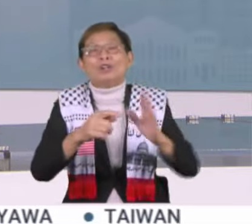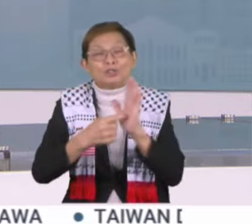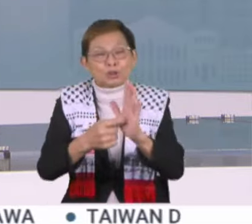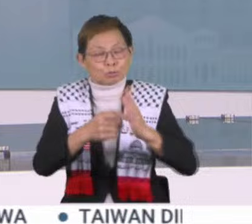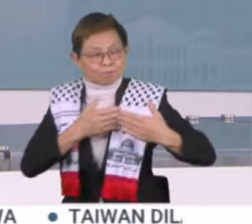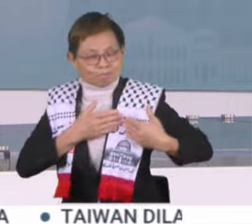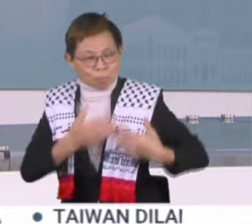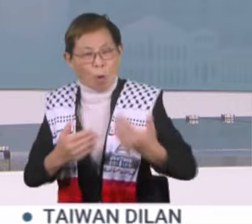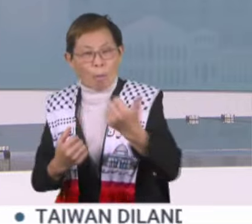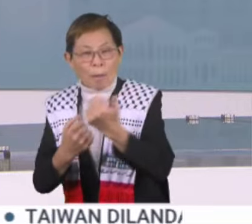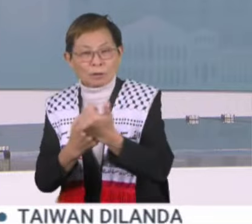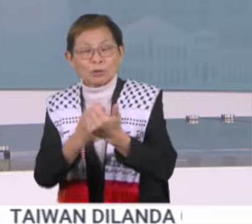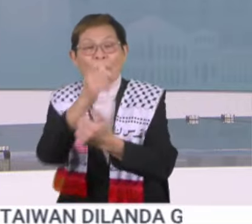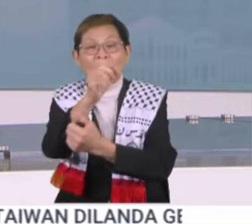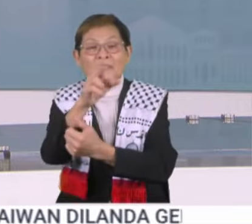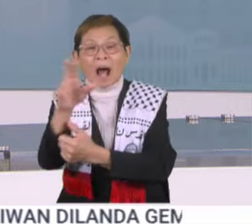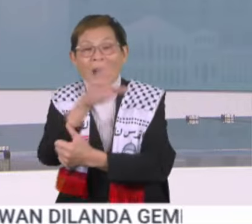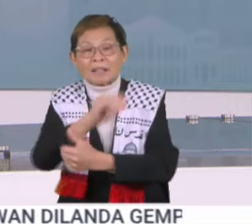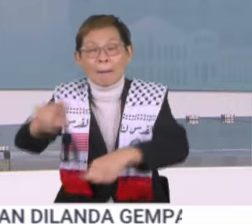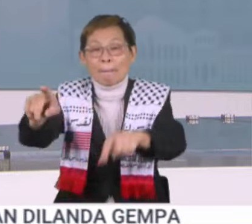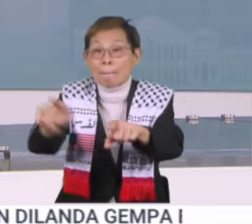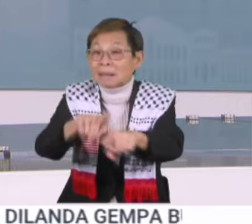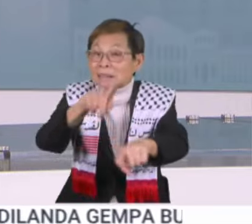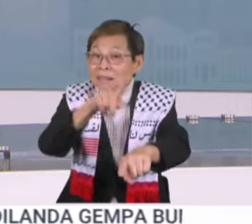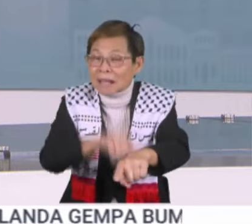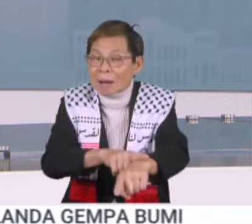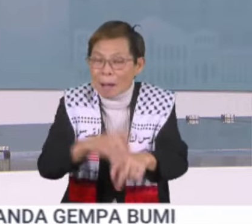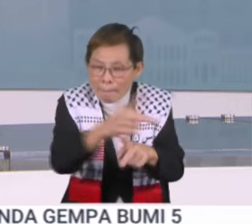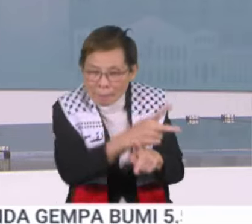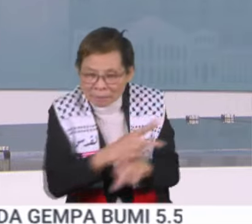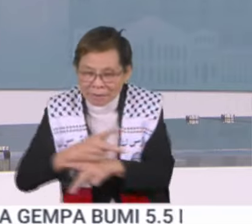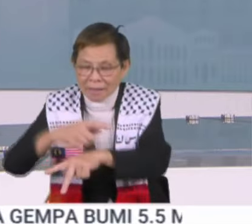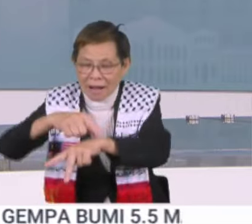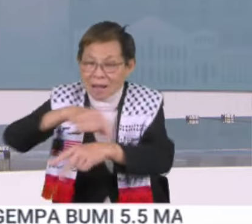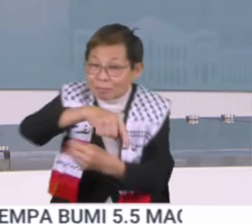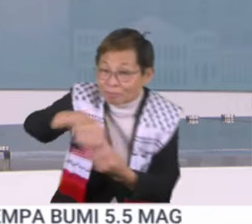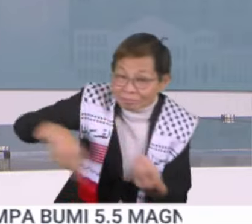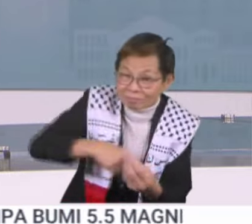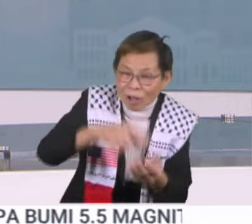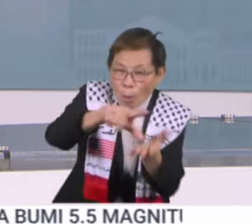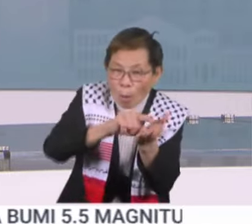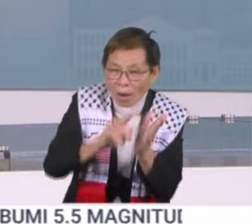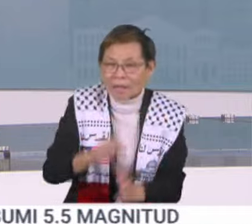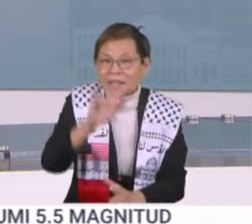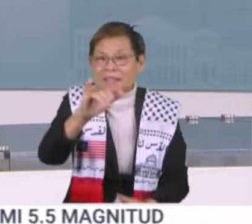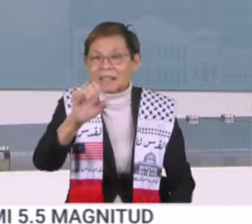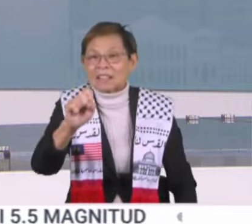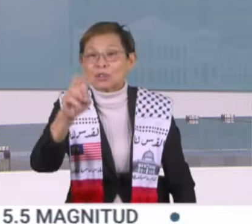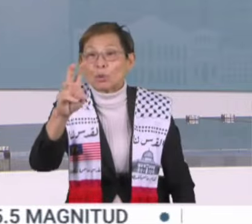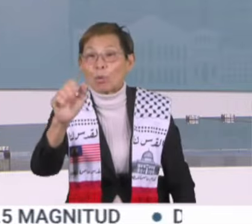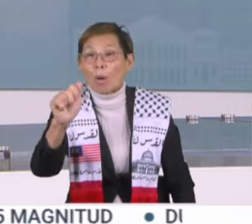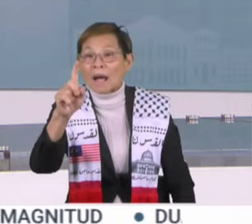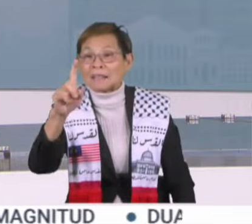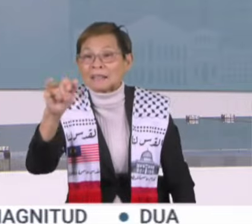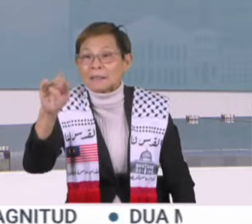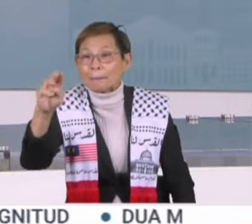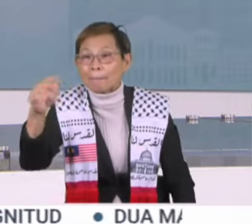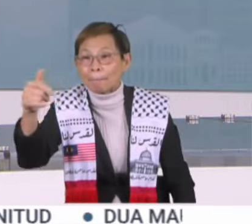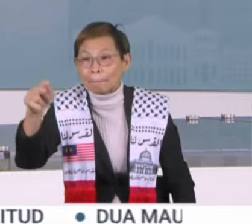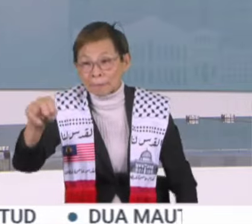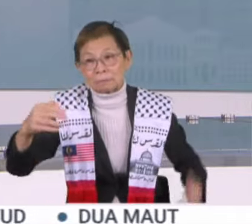dalam menyokong pasukan SAR dan pada masa yang sama memelihara alam sekitar. Wartawan Iswadiman Syamsuddin ada